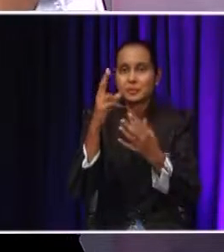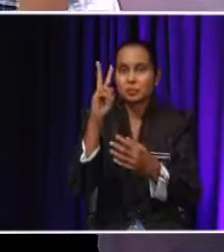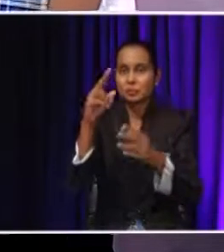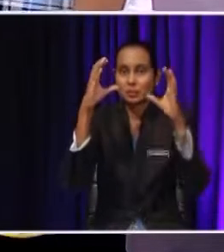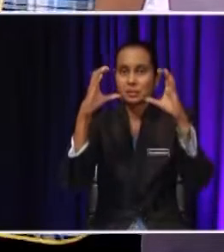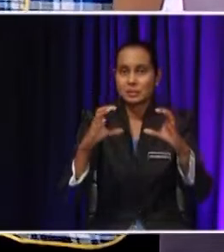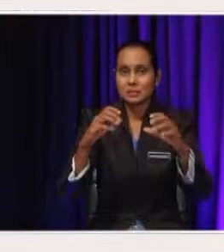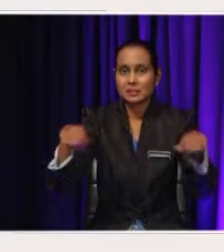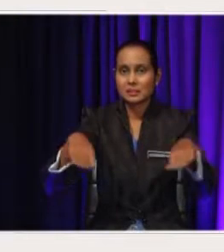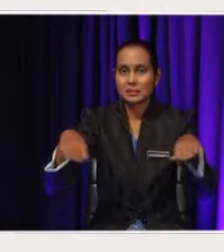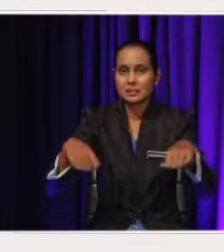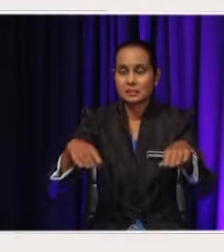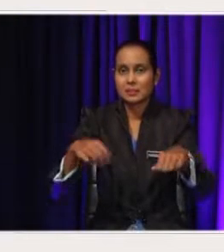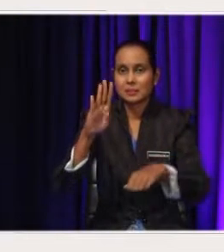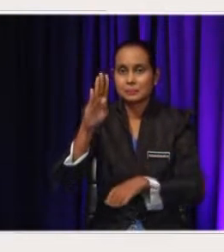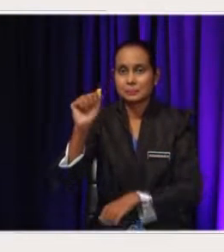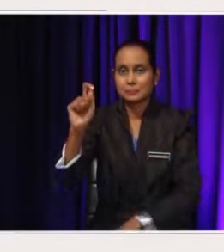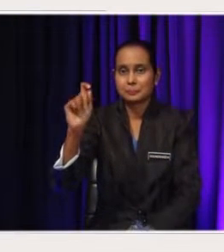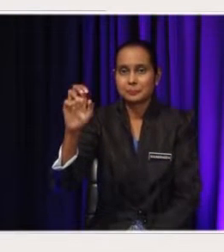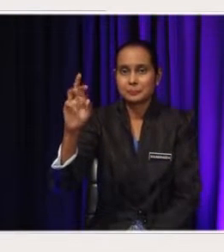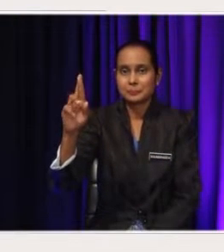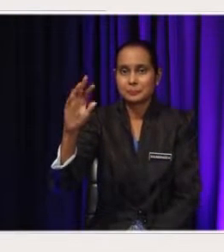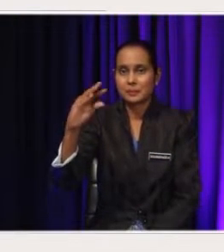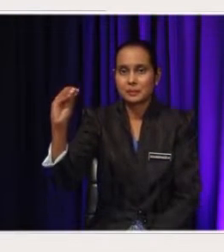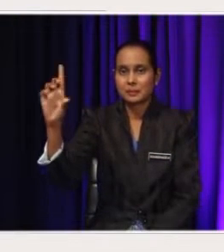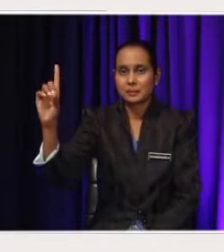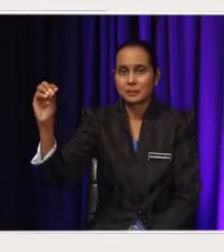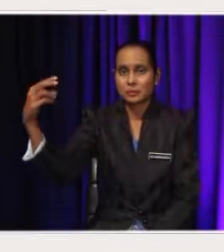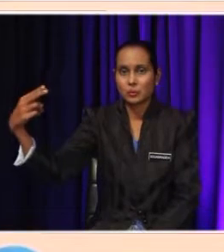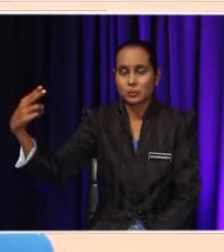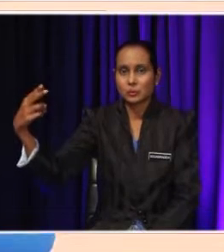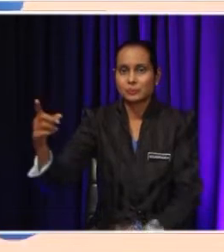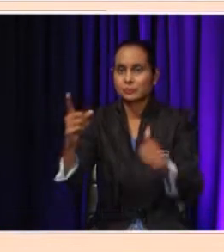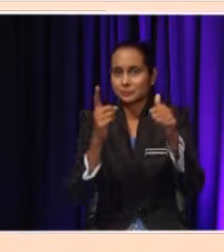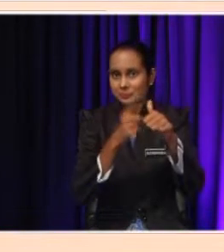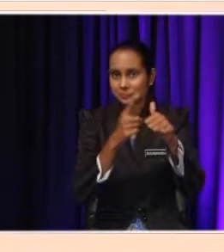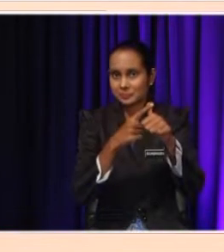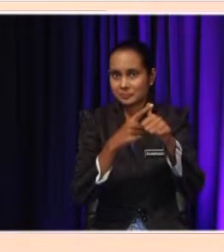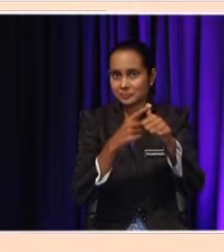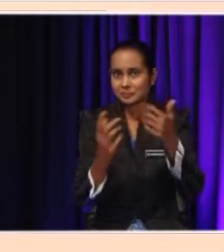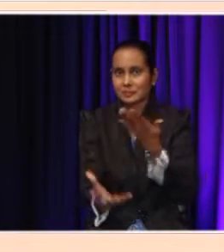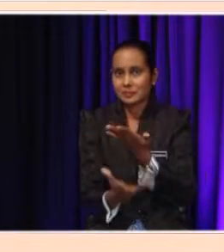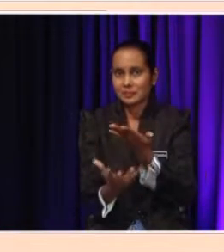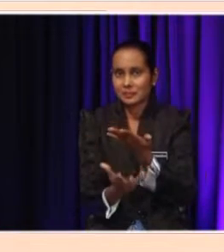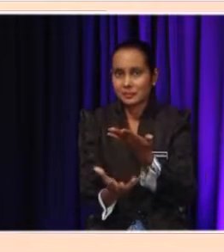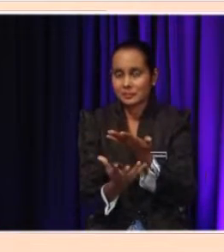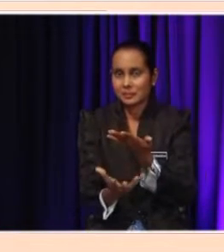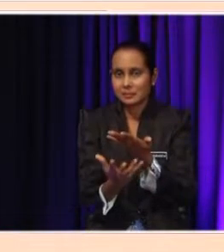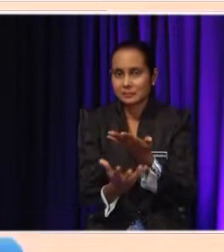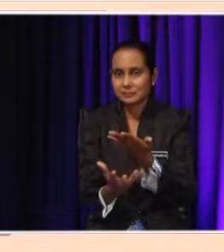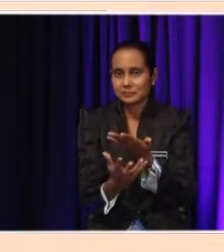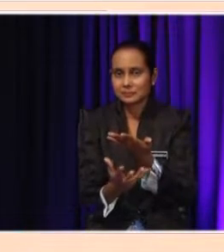memasak bete dan do Wah oke satu Cikgu mengukus mengukus betul